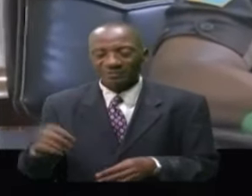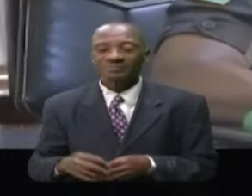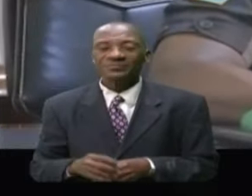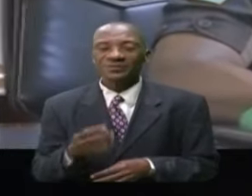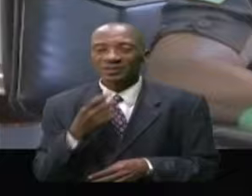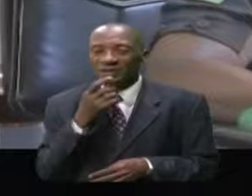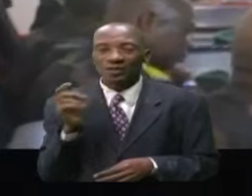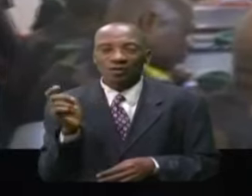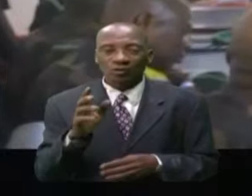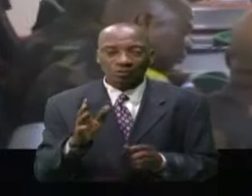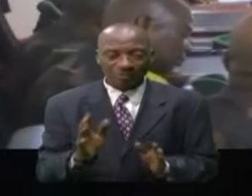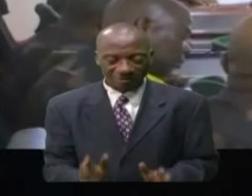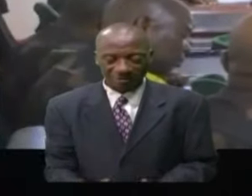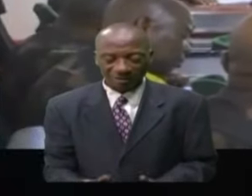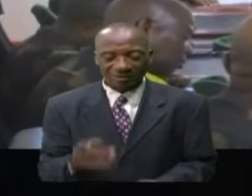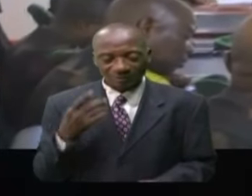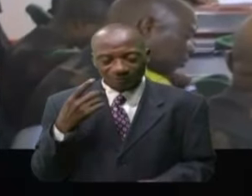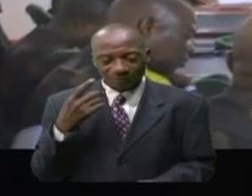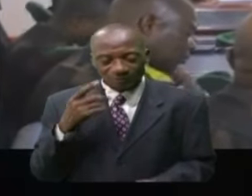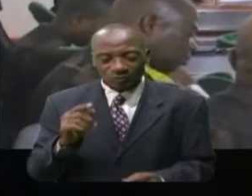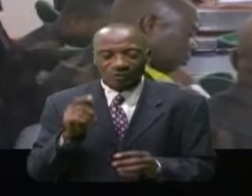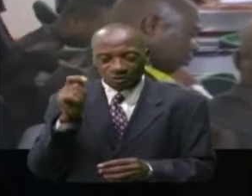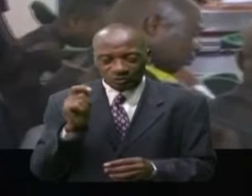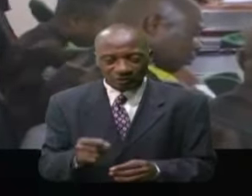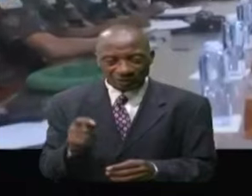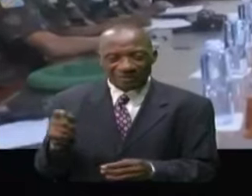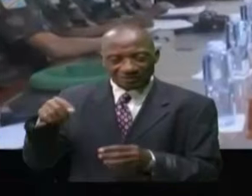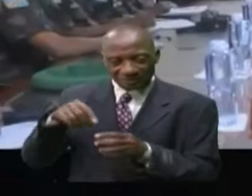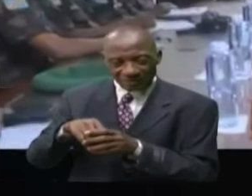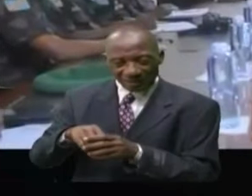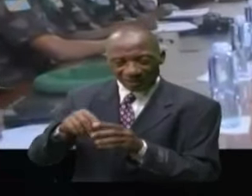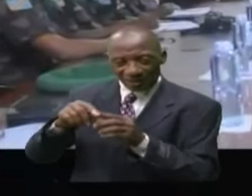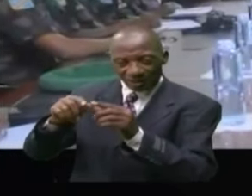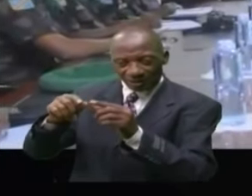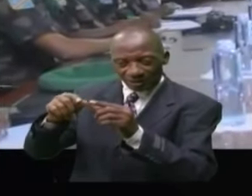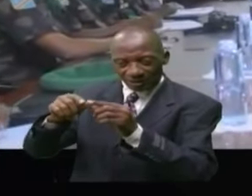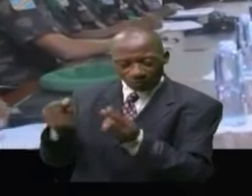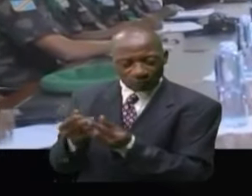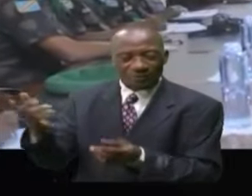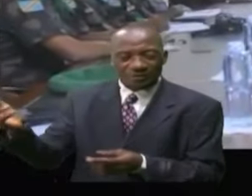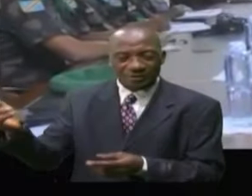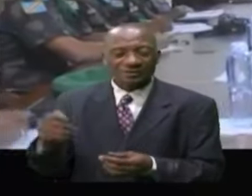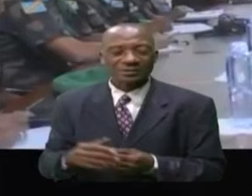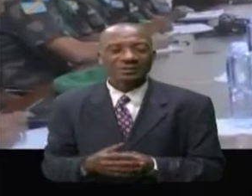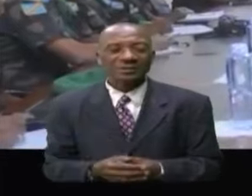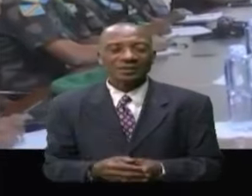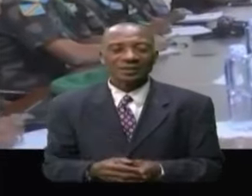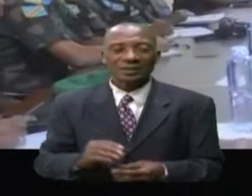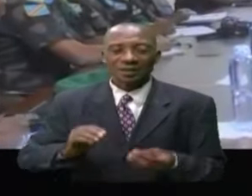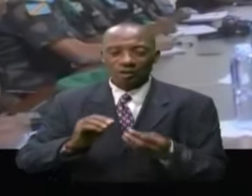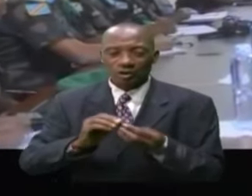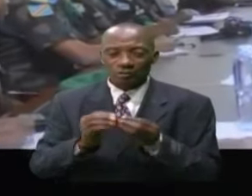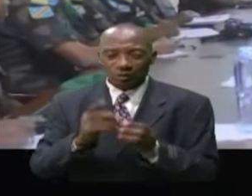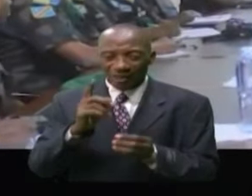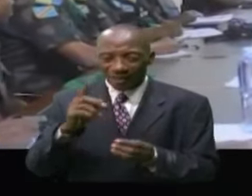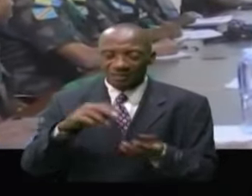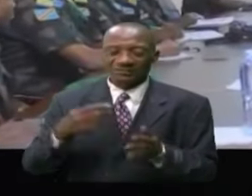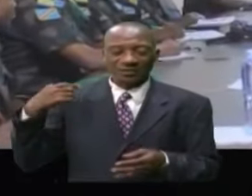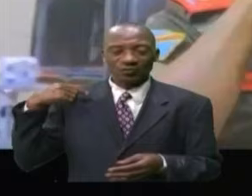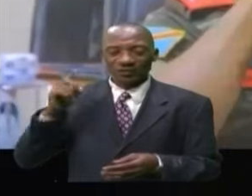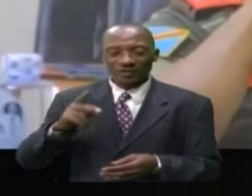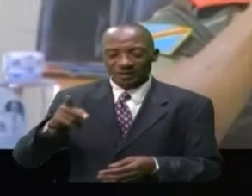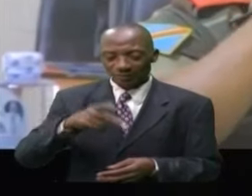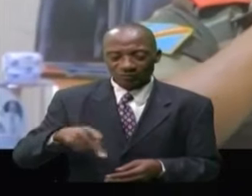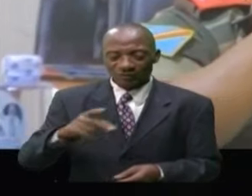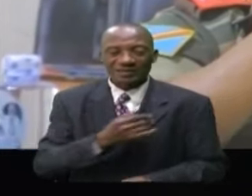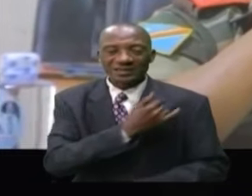et gouverneur de l'Ituri et le commandant de la 3e zone de défense. Le numéro 1 de la province de l'Ituri a présenté le tableau